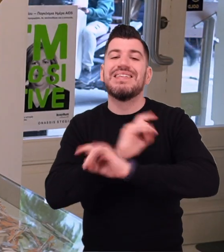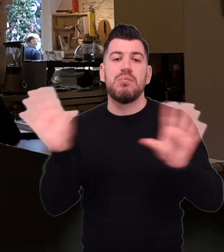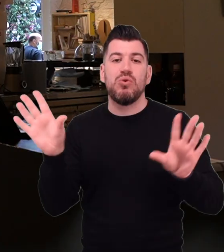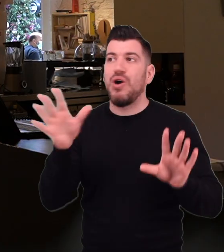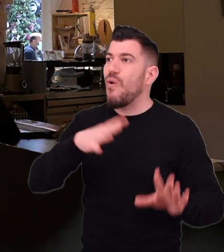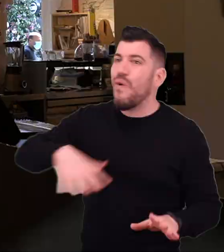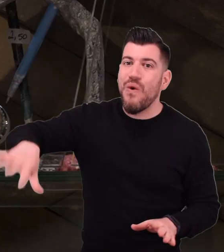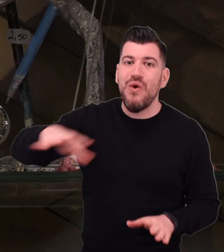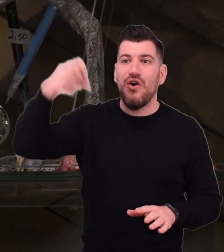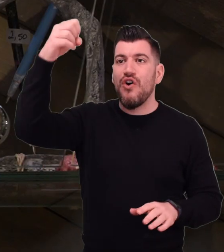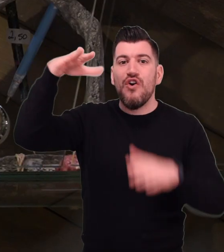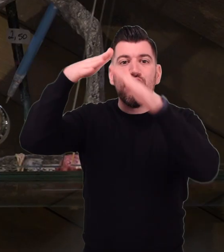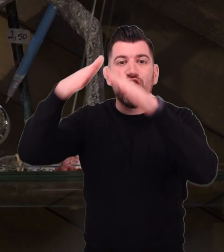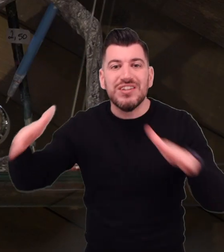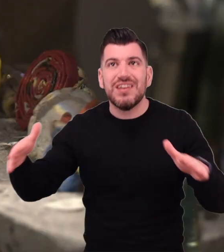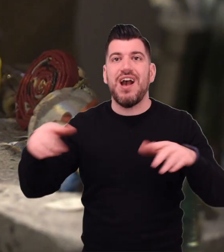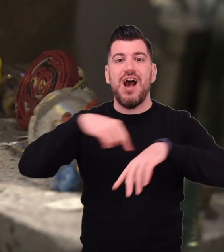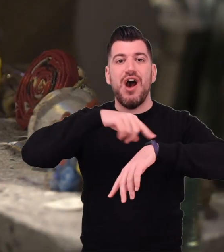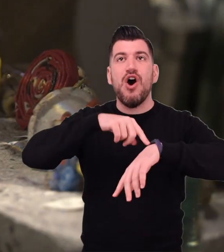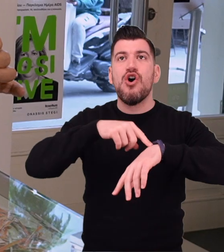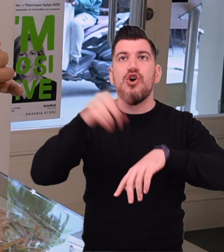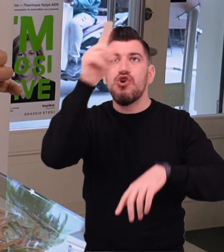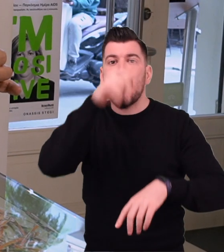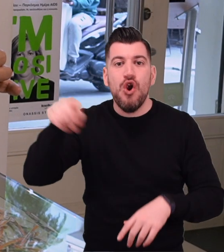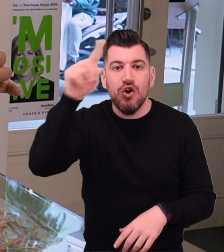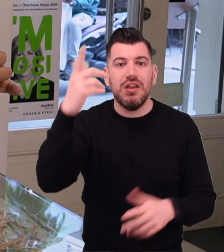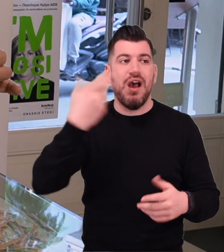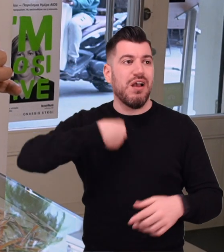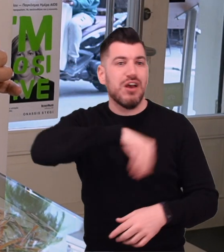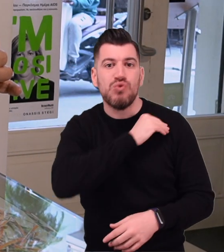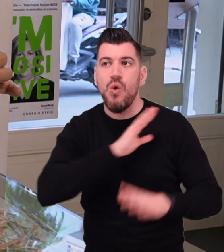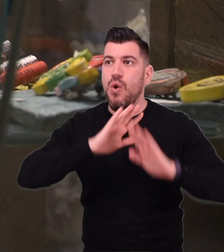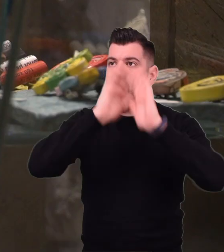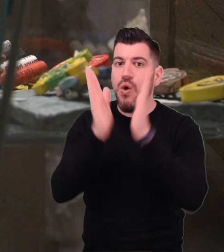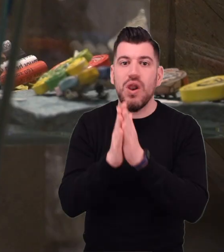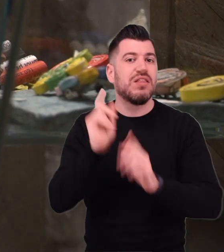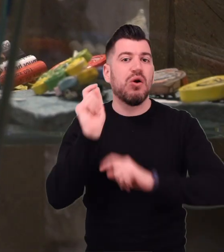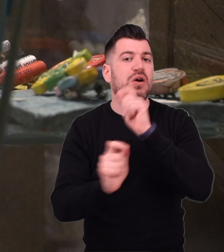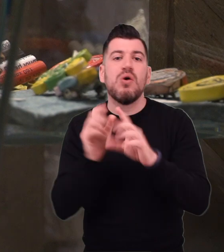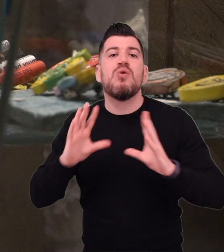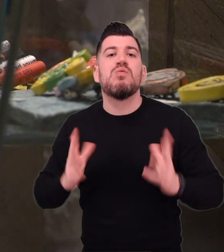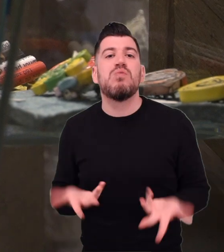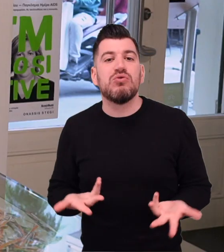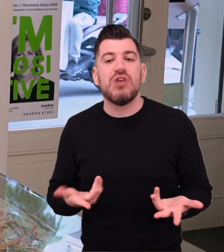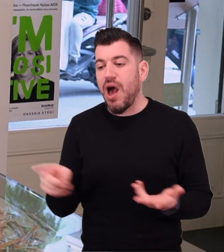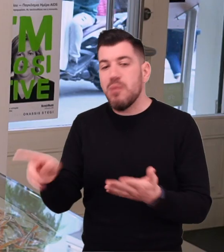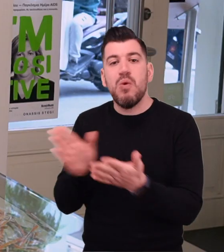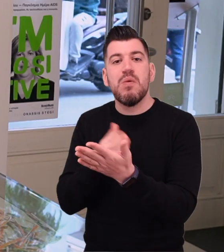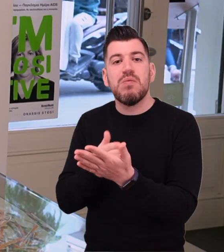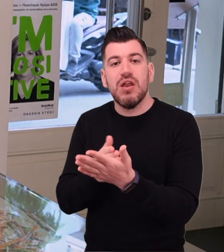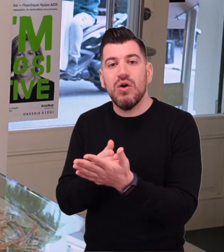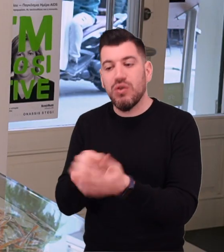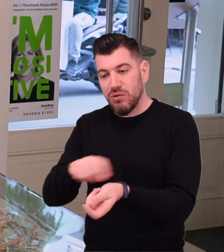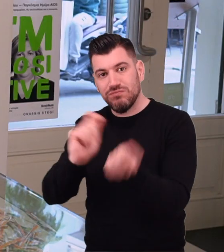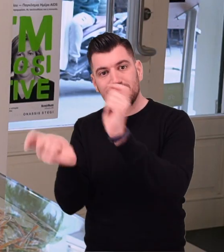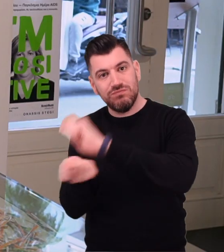γύρω σας, τα φωτιστικά, τα κασπό, τα ρολόγια, όλα αυτά είναι φτιαγμένα έχοντας βασική πρώτη ύλη, ένα